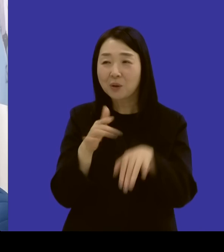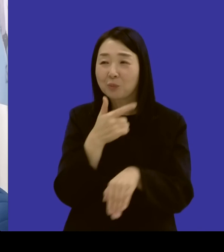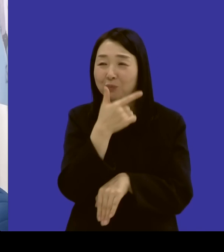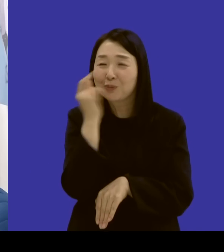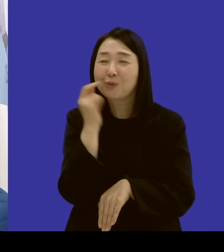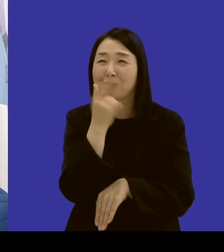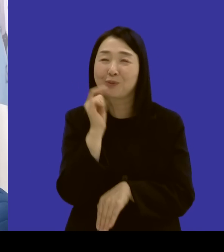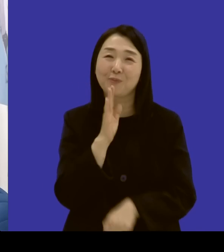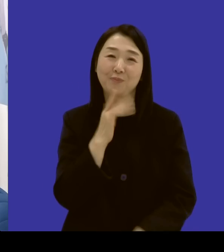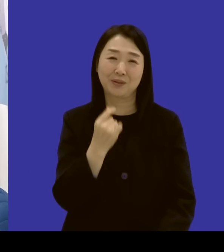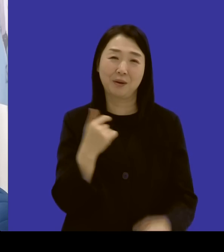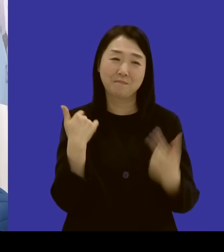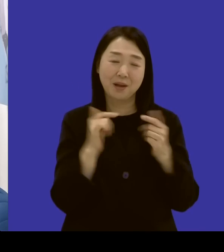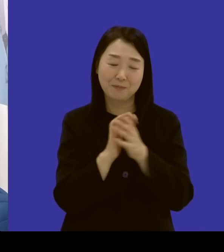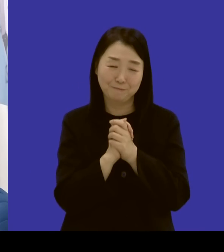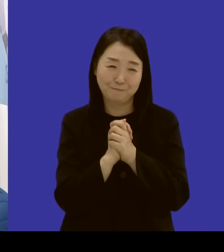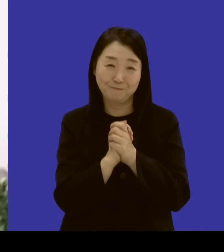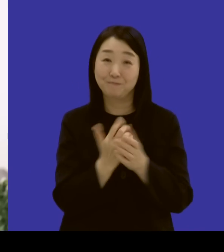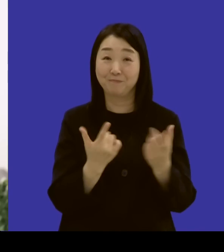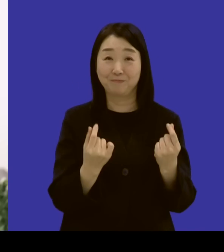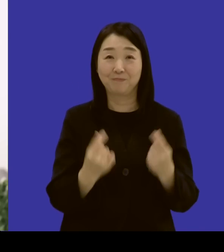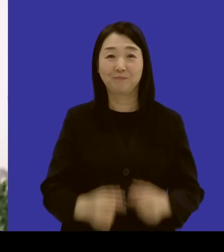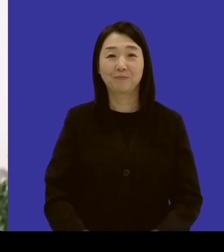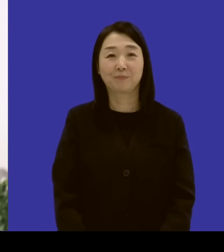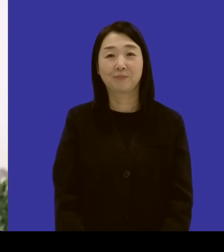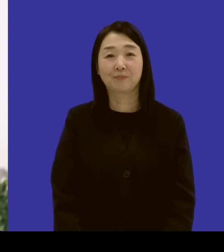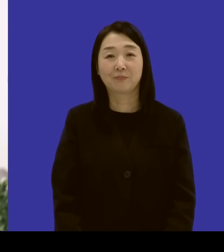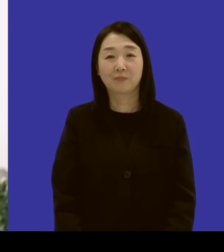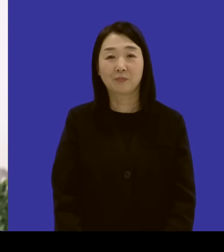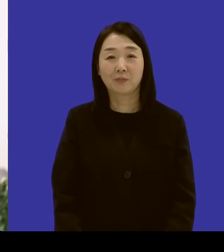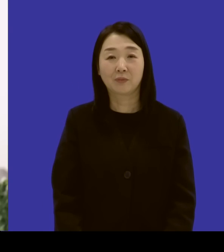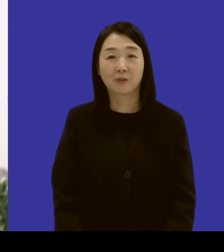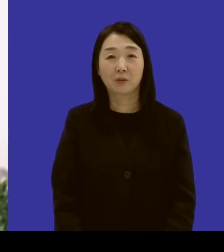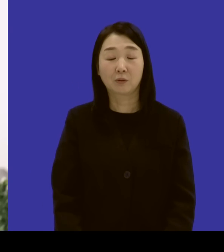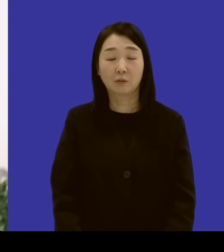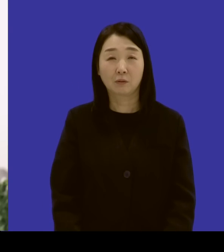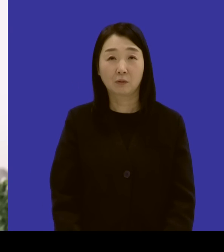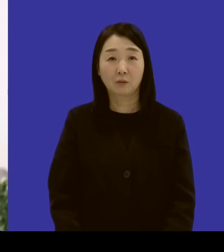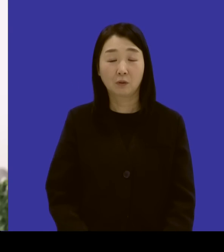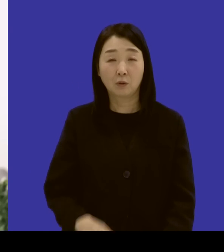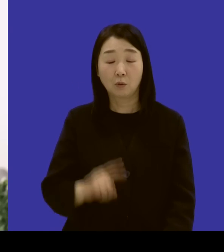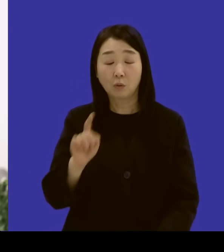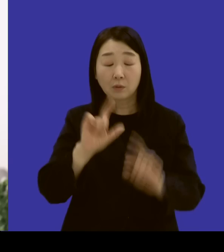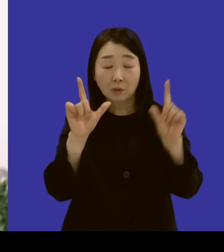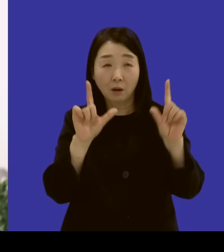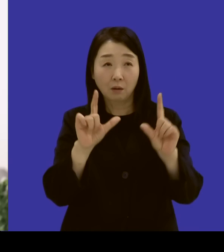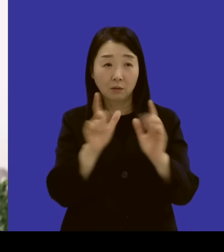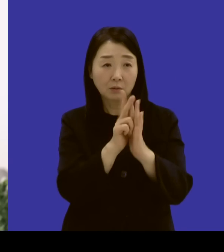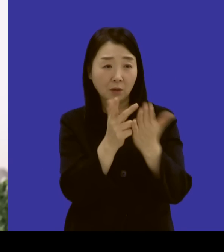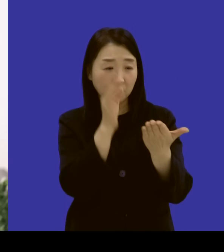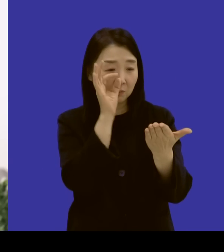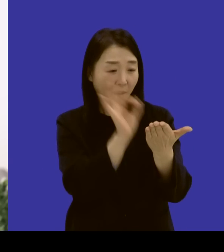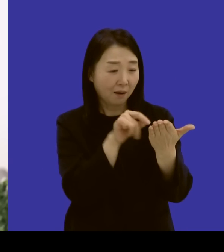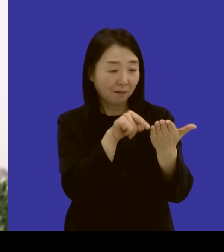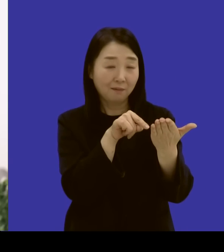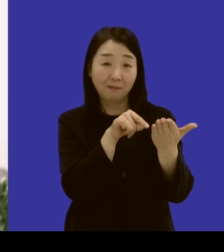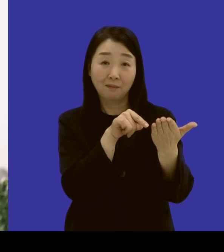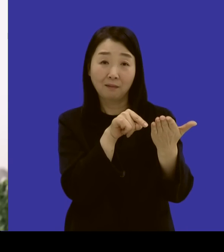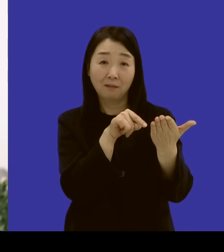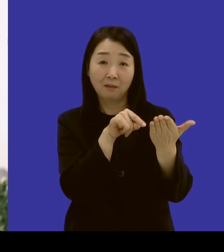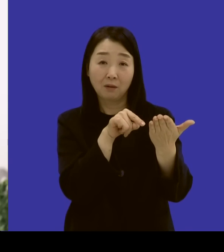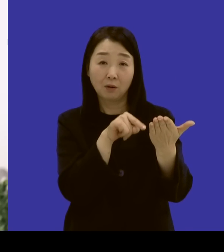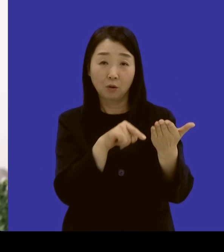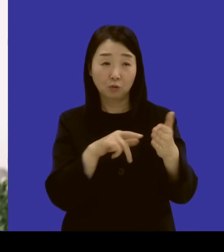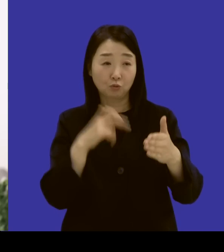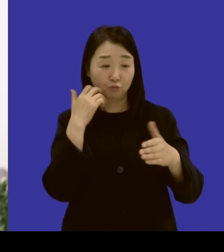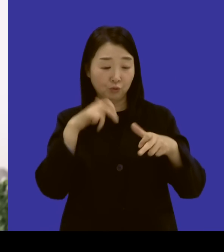사람이기 때문에 매일매일 기도를 드리면서 네. 우연히 어떻게 잡지를 보게 됐어요. 네. 근데 어떤